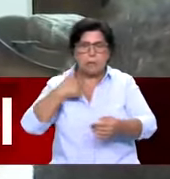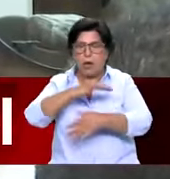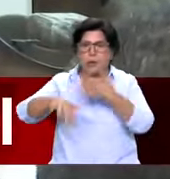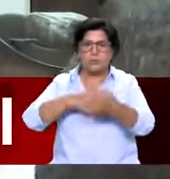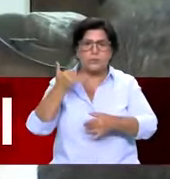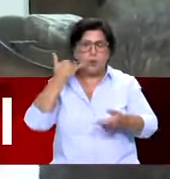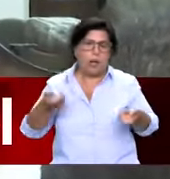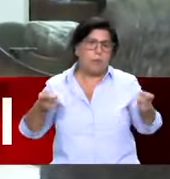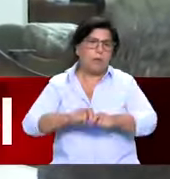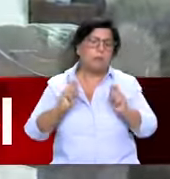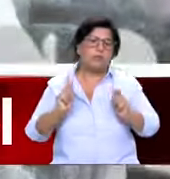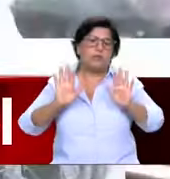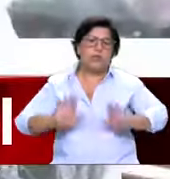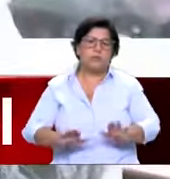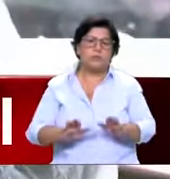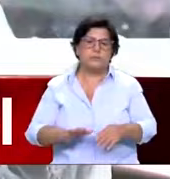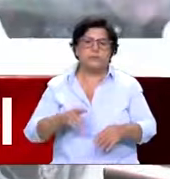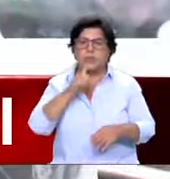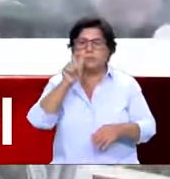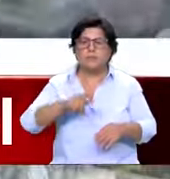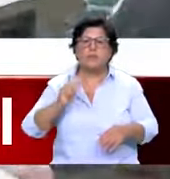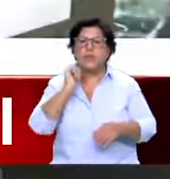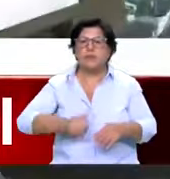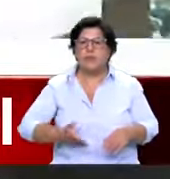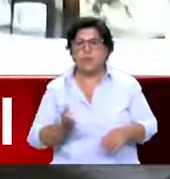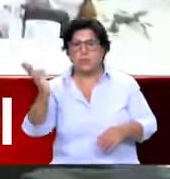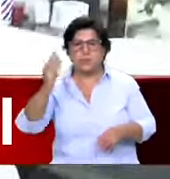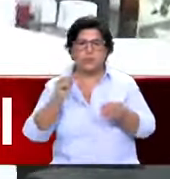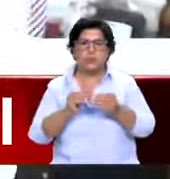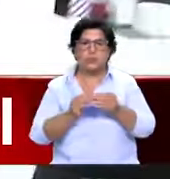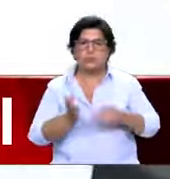Hatta telefonumu kapatmak zorunda kalıyorum. Sevim savcılığa giderek suç duyurusunda bulundu.